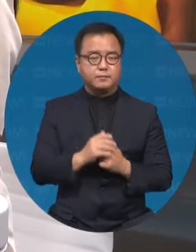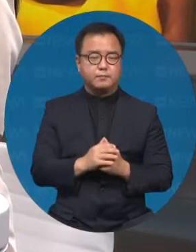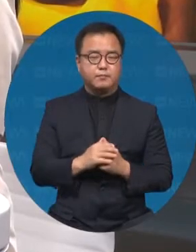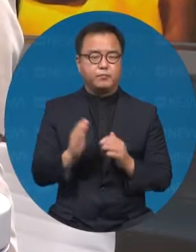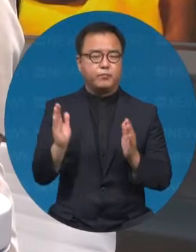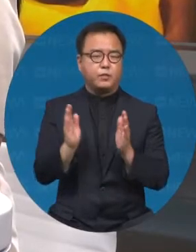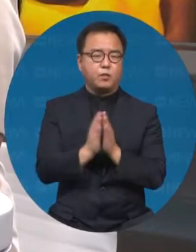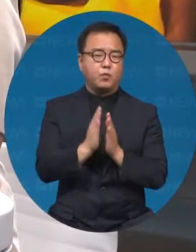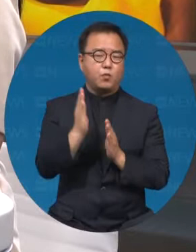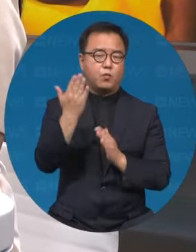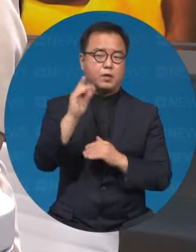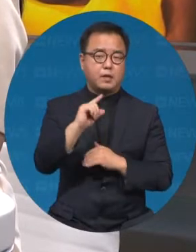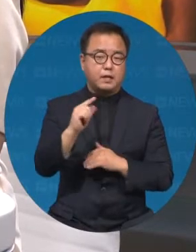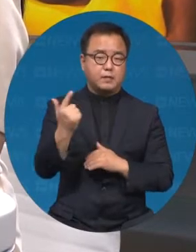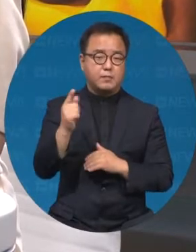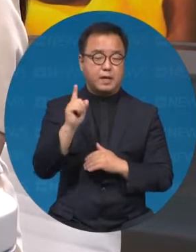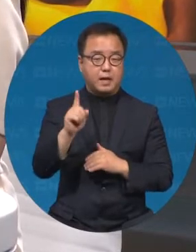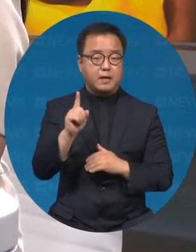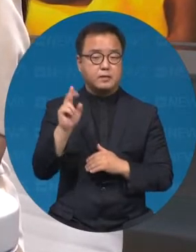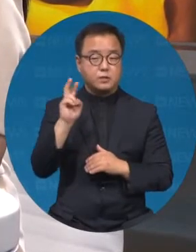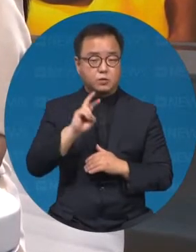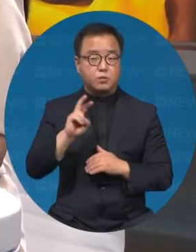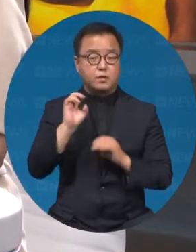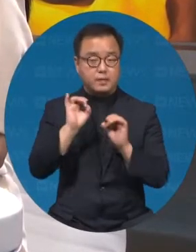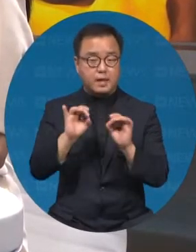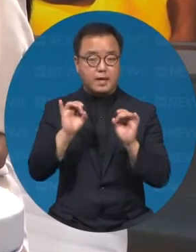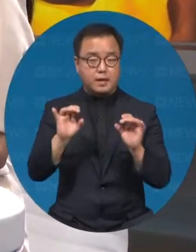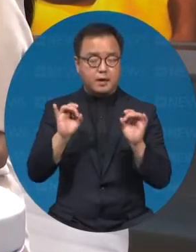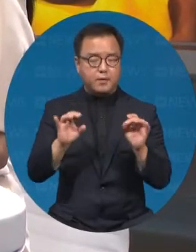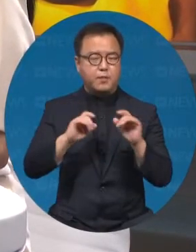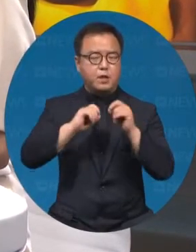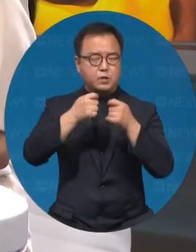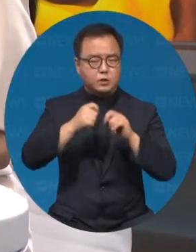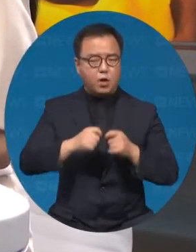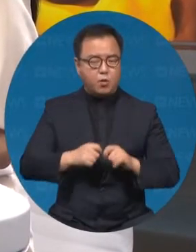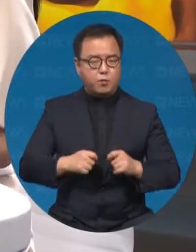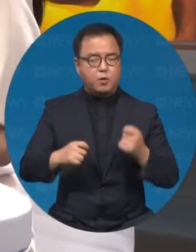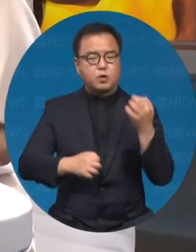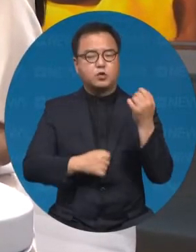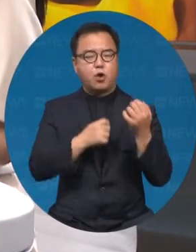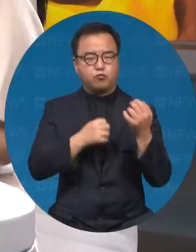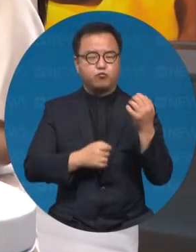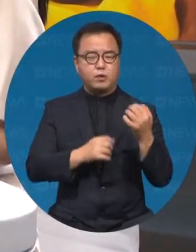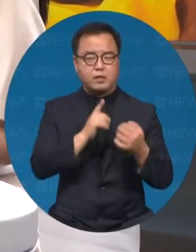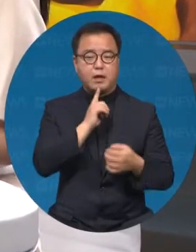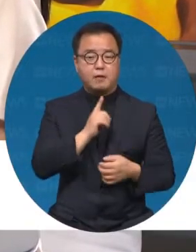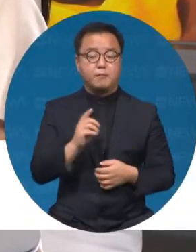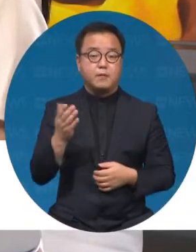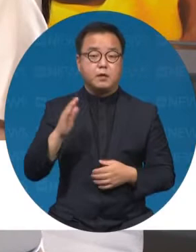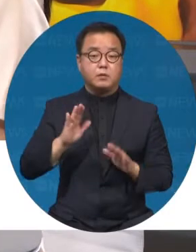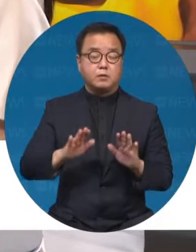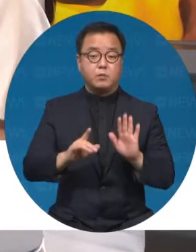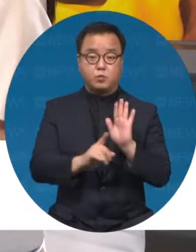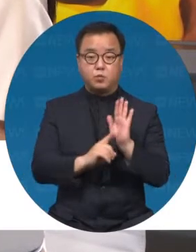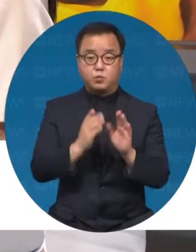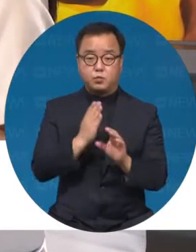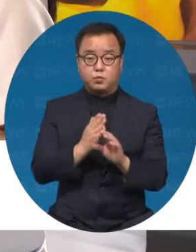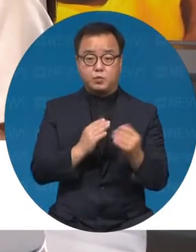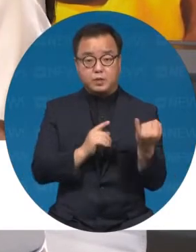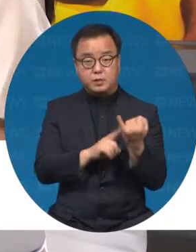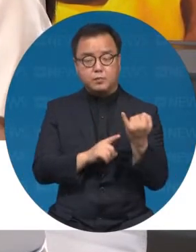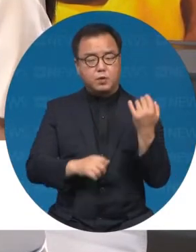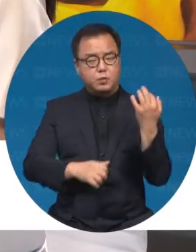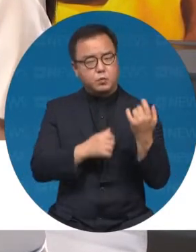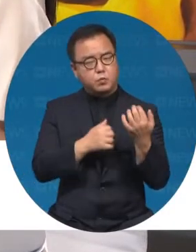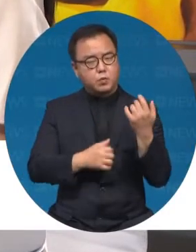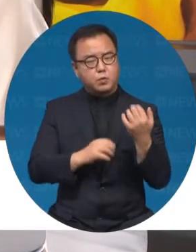화려하진 않아도 좀 한음한음 세심하게 어떤 섬세한 음악을 연주하는 연주자다 이런 평들이 있던데 이번 공연에서 그녀가 연주했던 인상